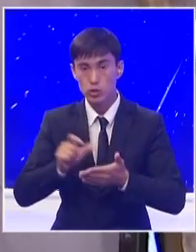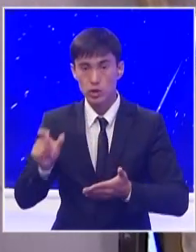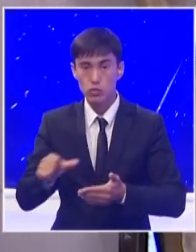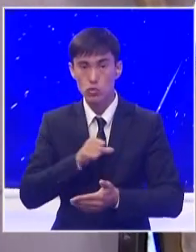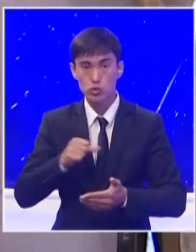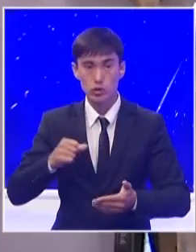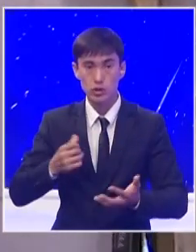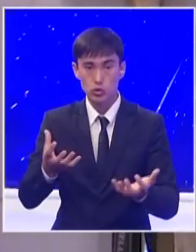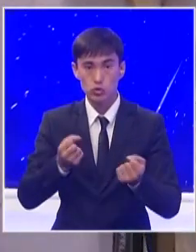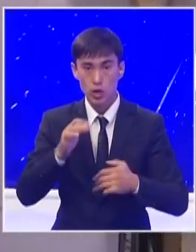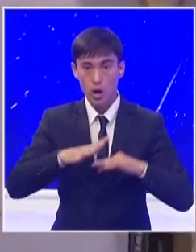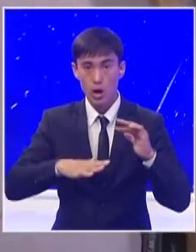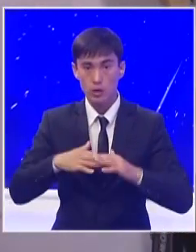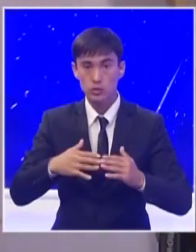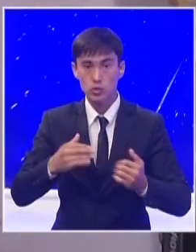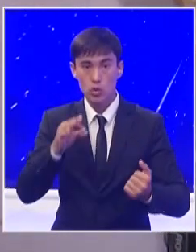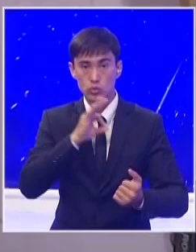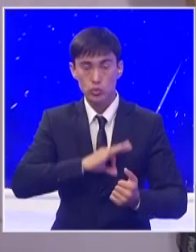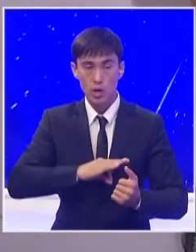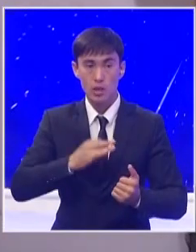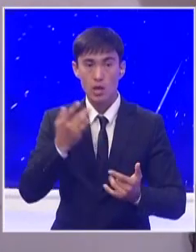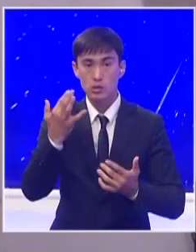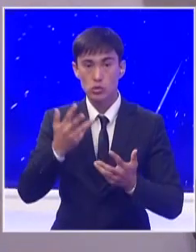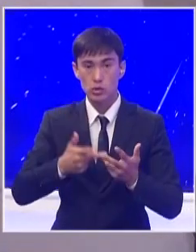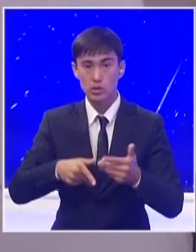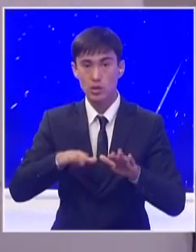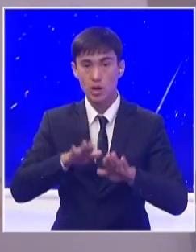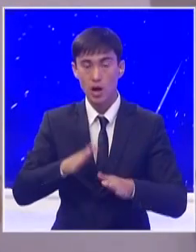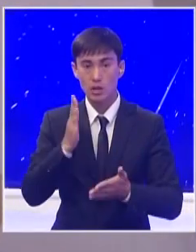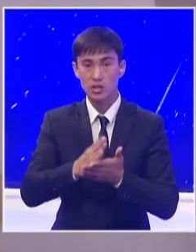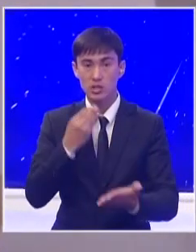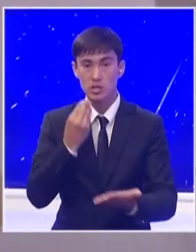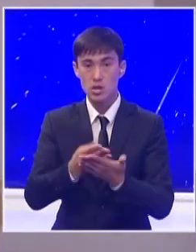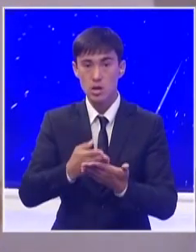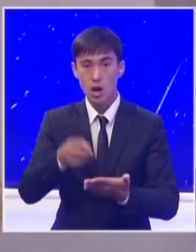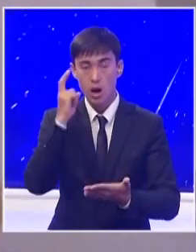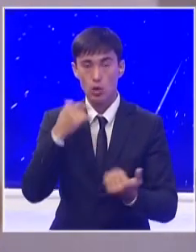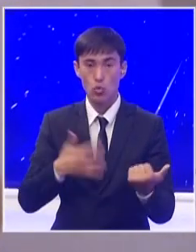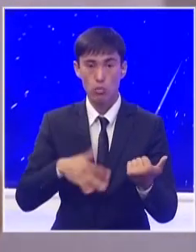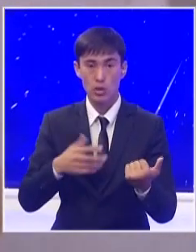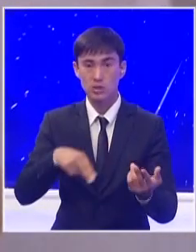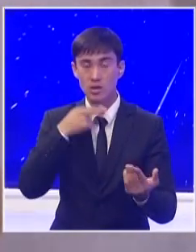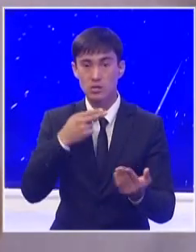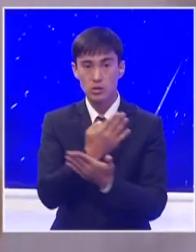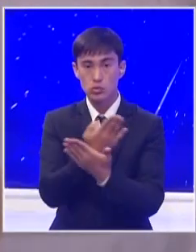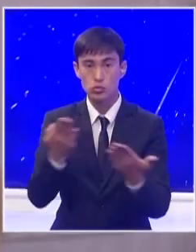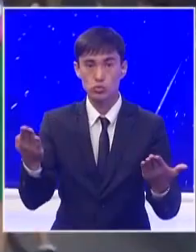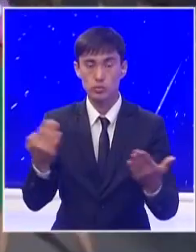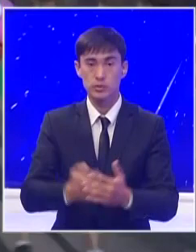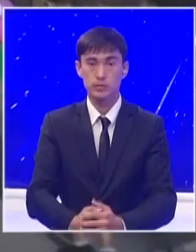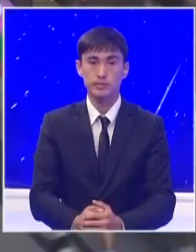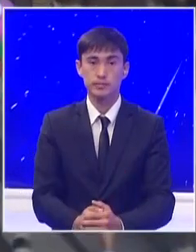өздері ұстаған, тұтынған, саусақтарының табы қалған киелі қара домбыраларыңызды назарларыңызға ұсынып